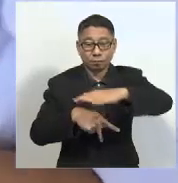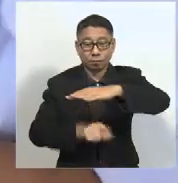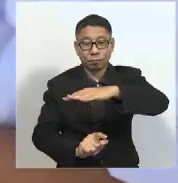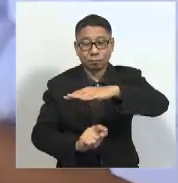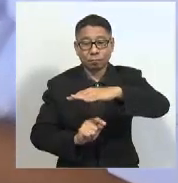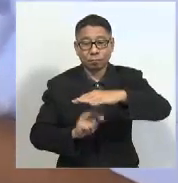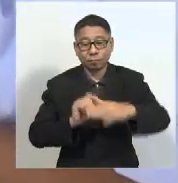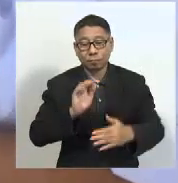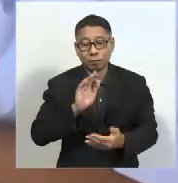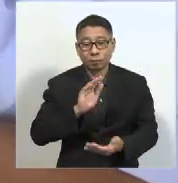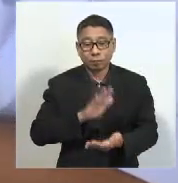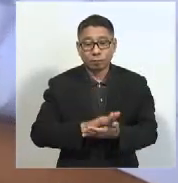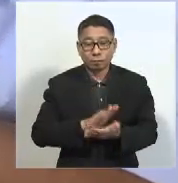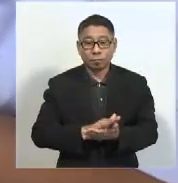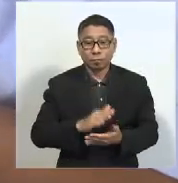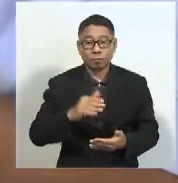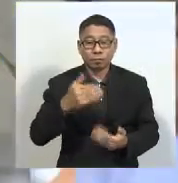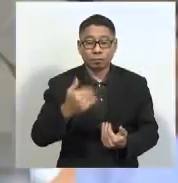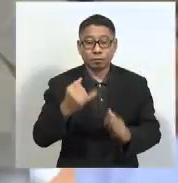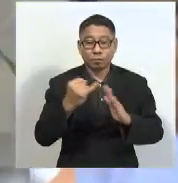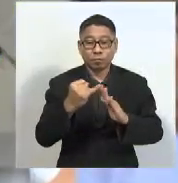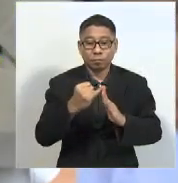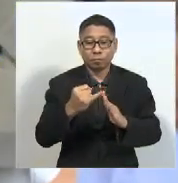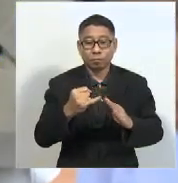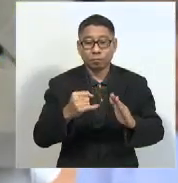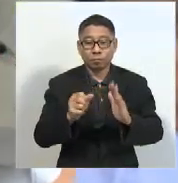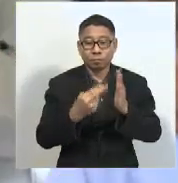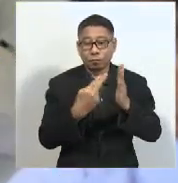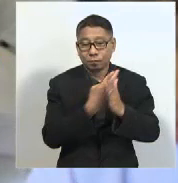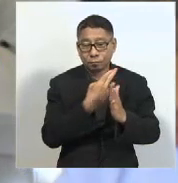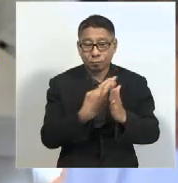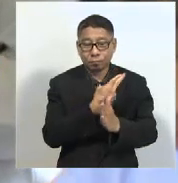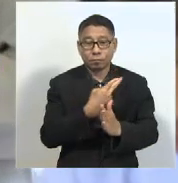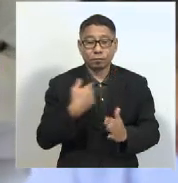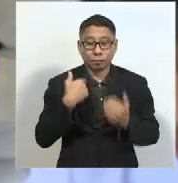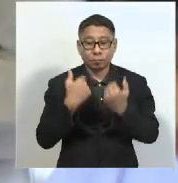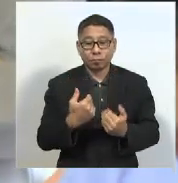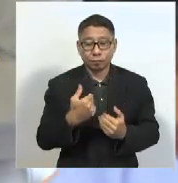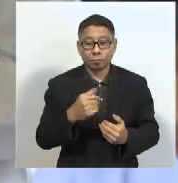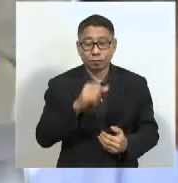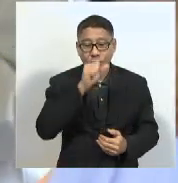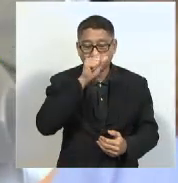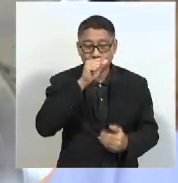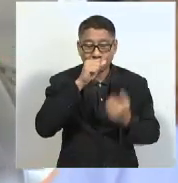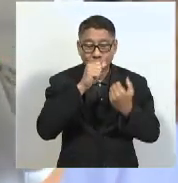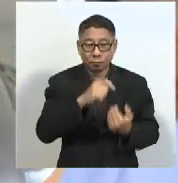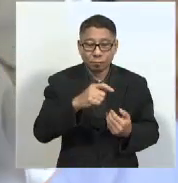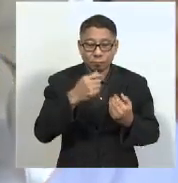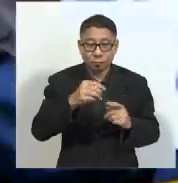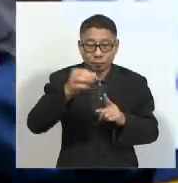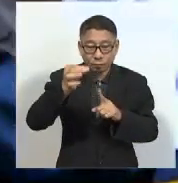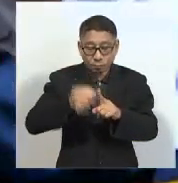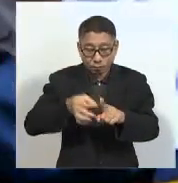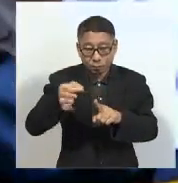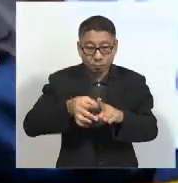ศึกษาที่โรงเรียนวัดห้วยหมูตำบลเจดีหักอำเภอเมืองจังหวัดราชบุรีนะคะเขากำลังร้อยมาลัยดอกไม้สดกันอย่าง